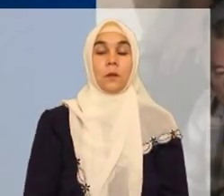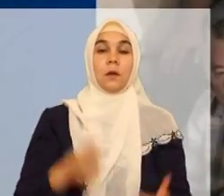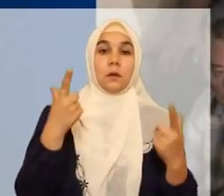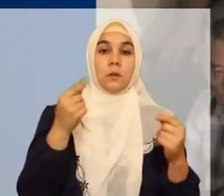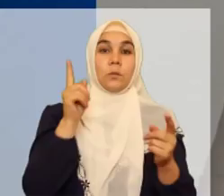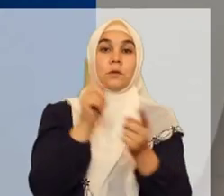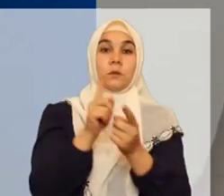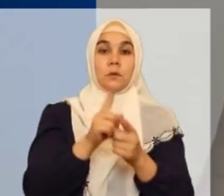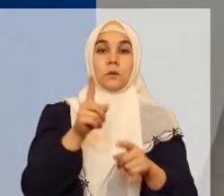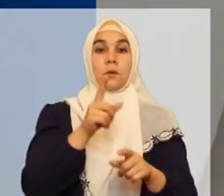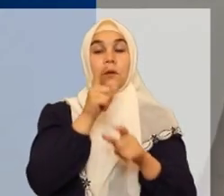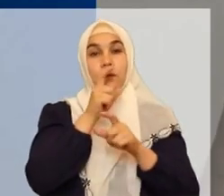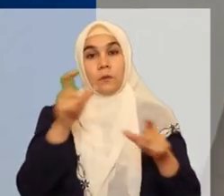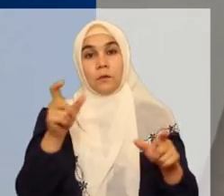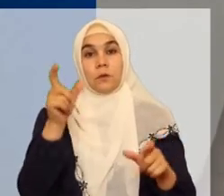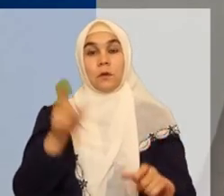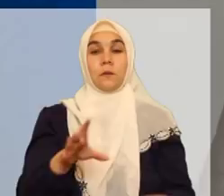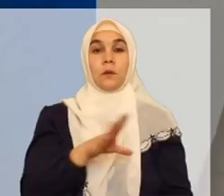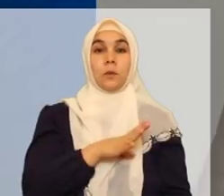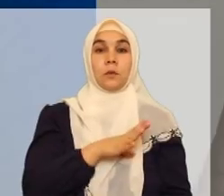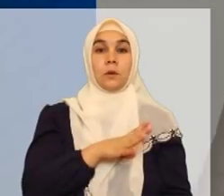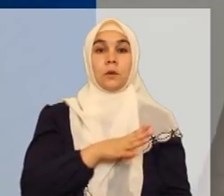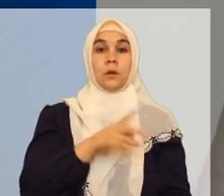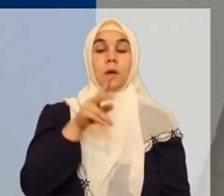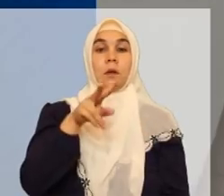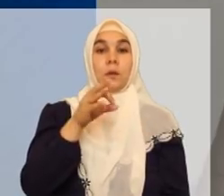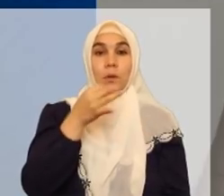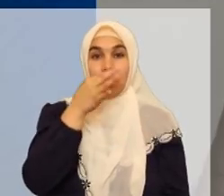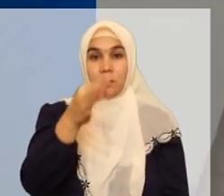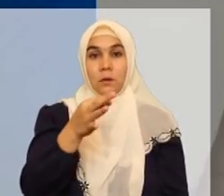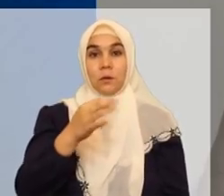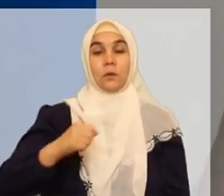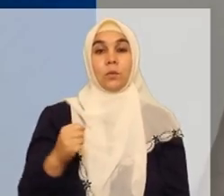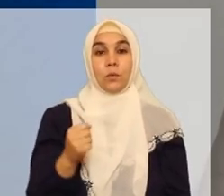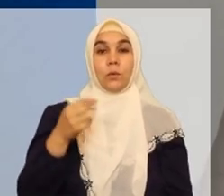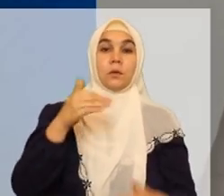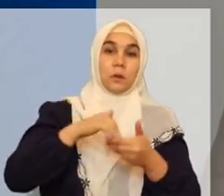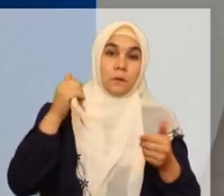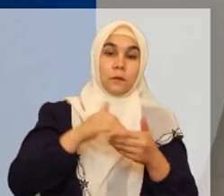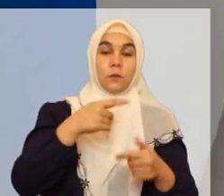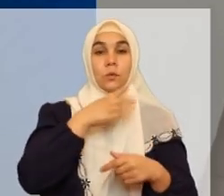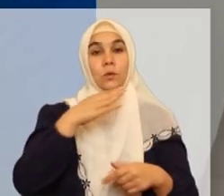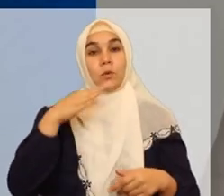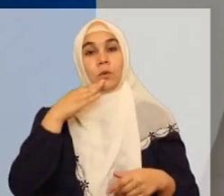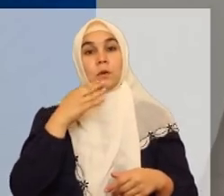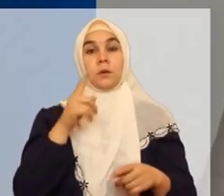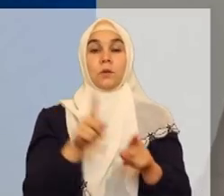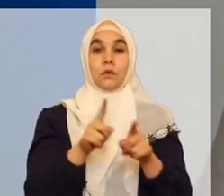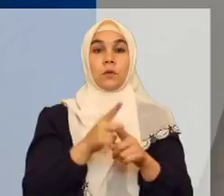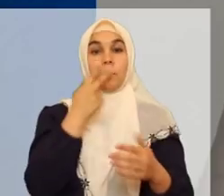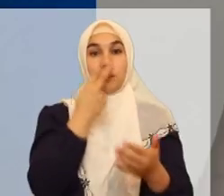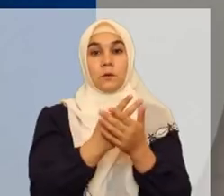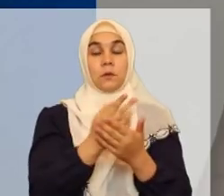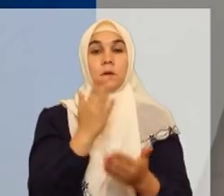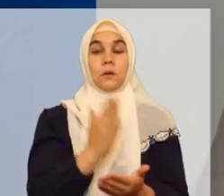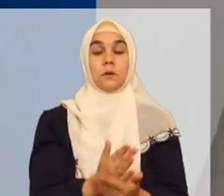Qayerga qarasangiz odamlarning ovozi ko'tarilgan, kimdir labbayka aytgan, kimdir sherigini chaqirgan, yana boshqa holatlarni